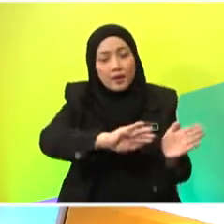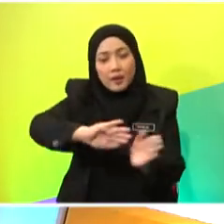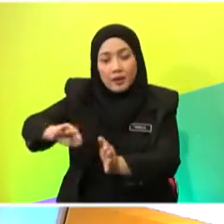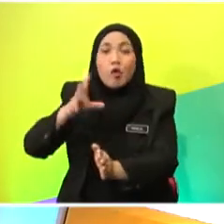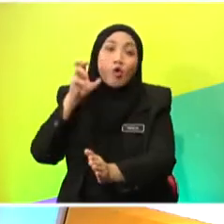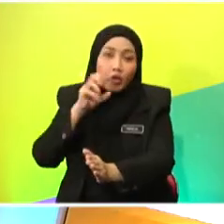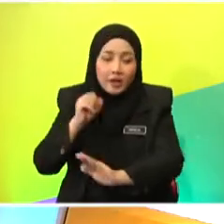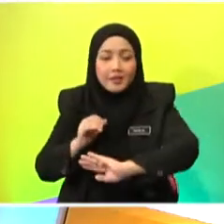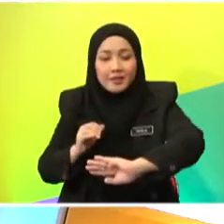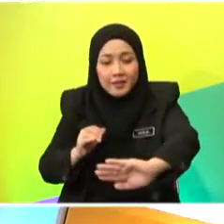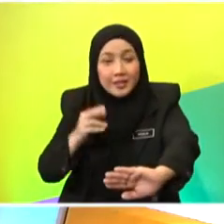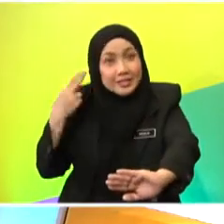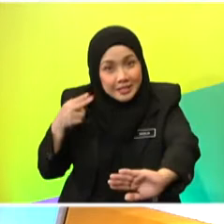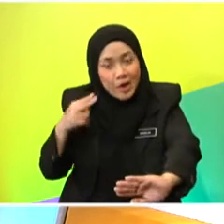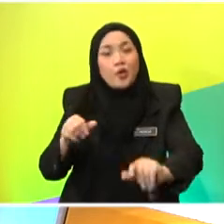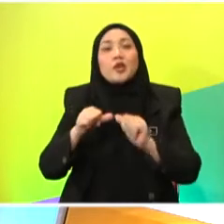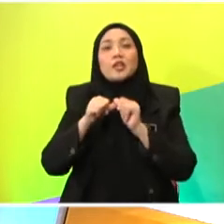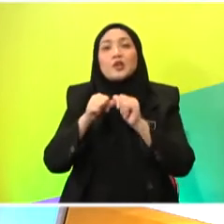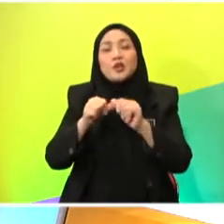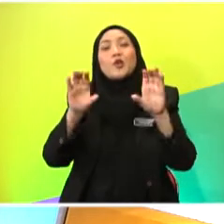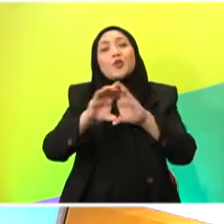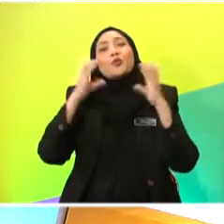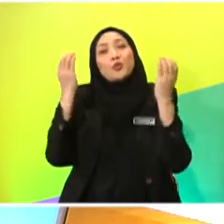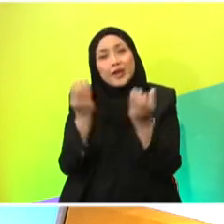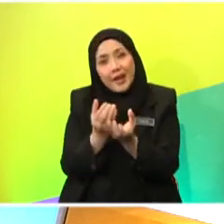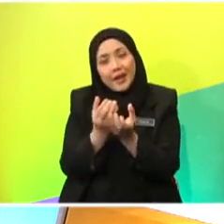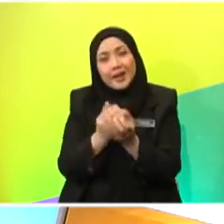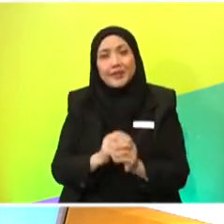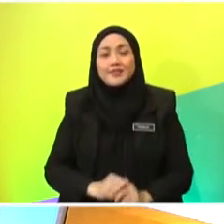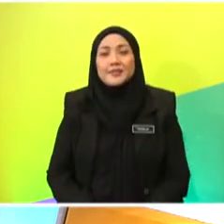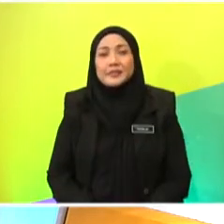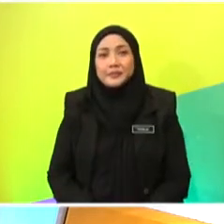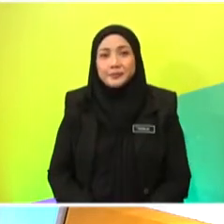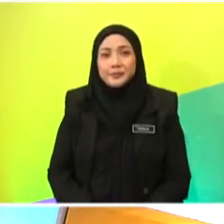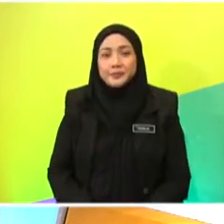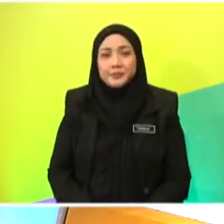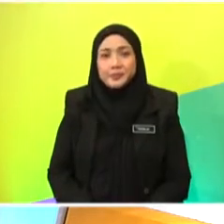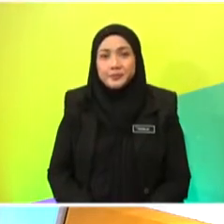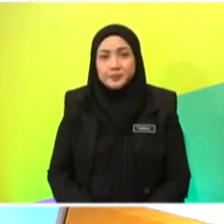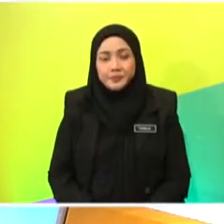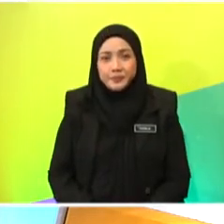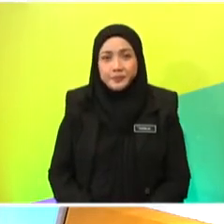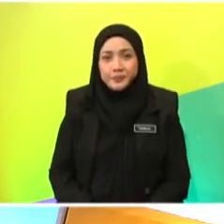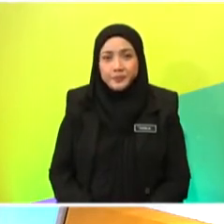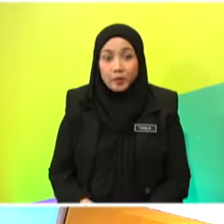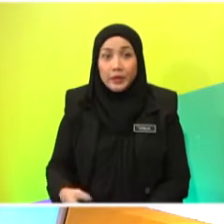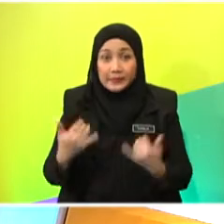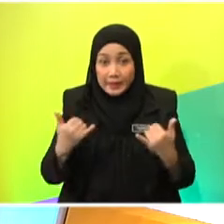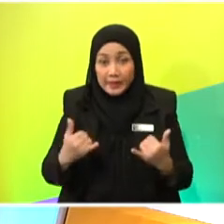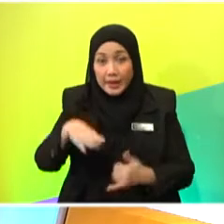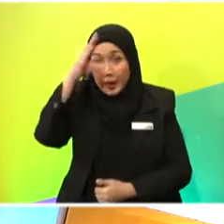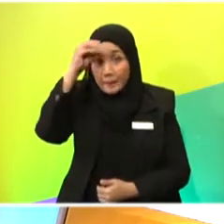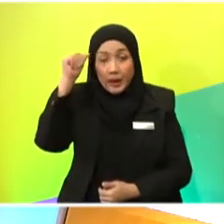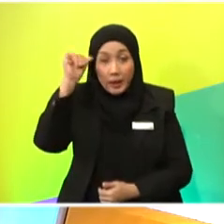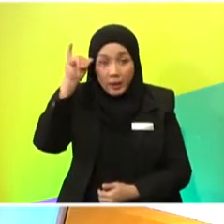urine ehem Lagi beli susu di sini jadi kita beri nampak bezel atau Syiah Imam bagi tkc boring gua holywings